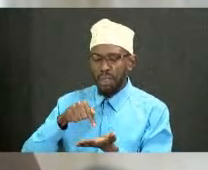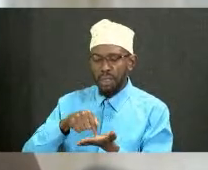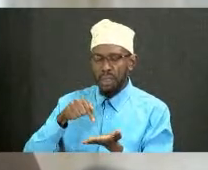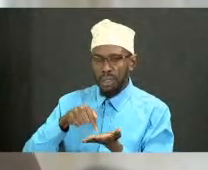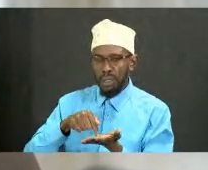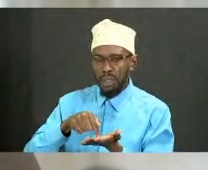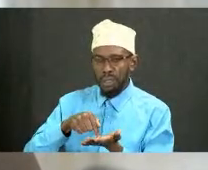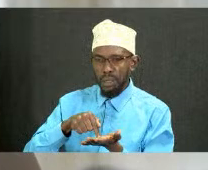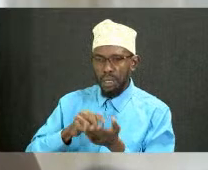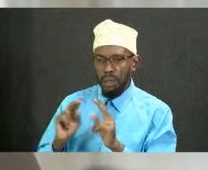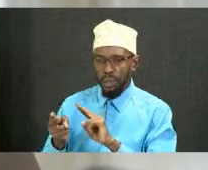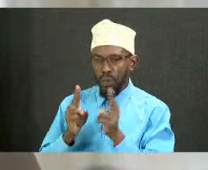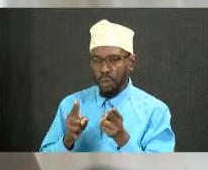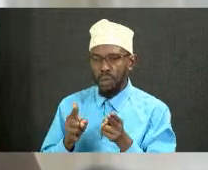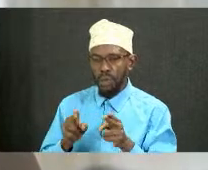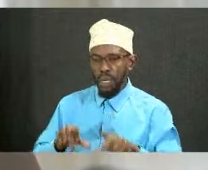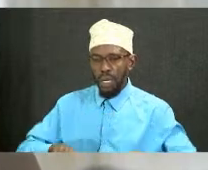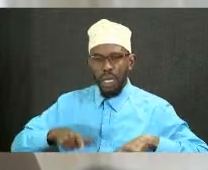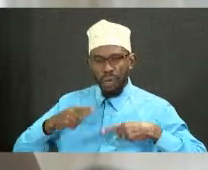haezi